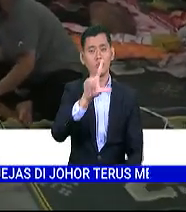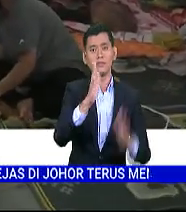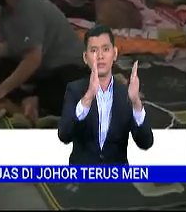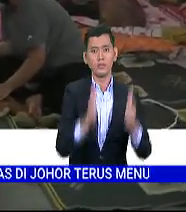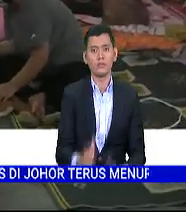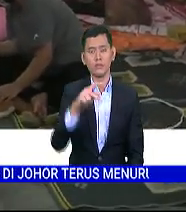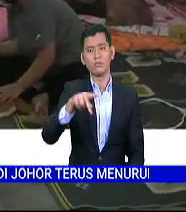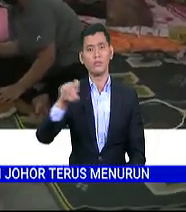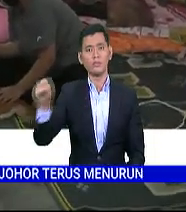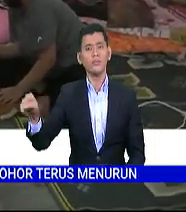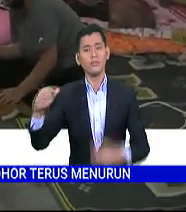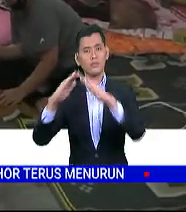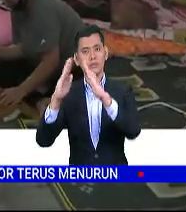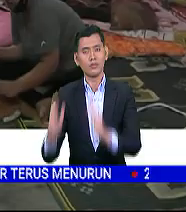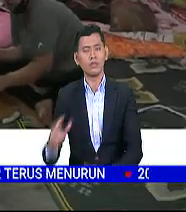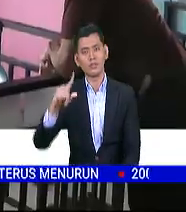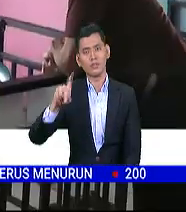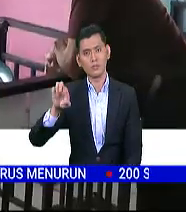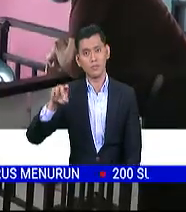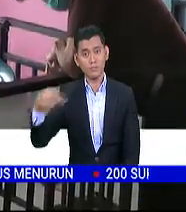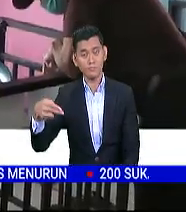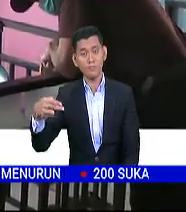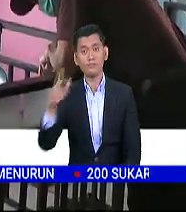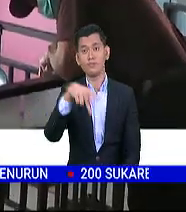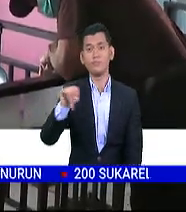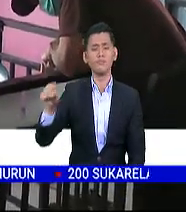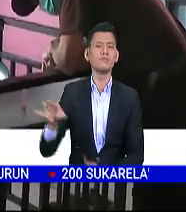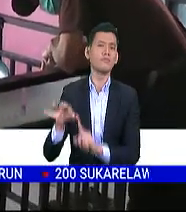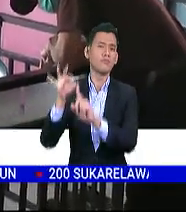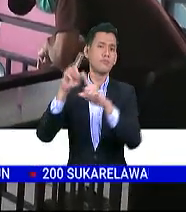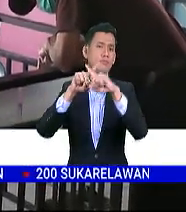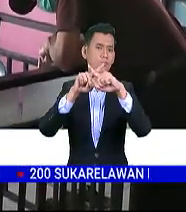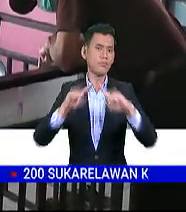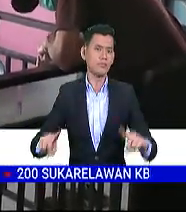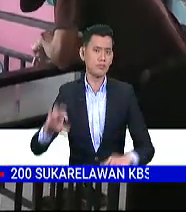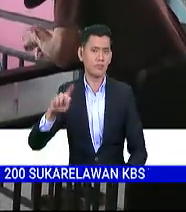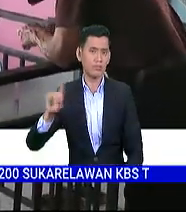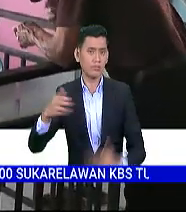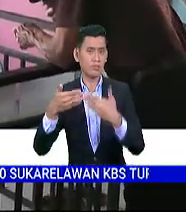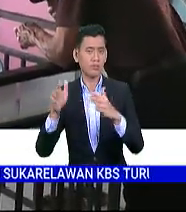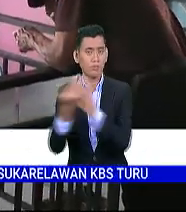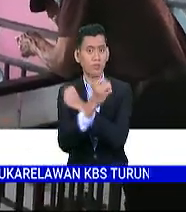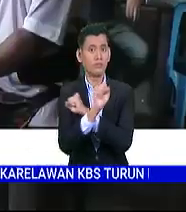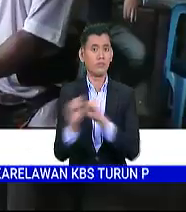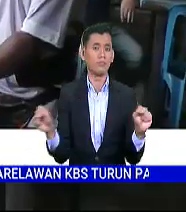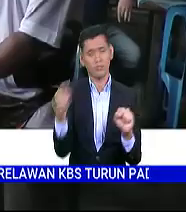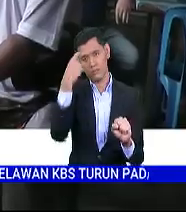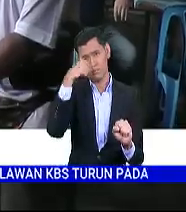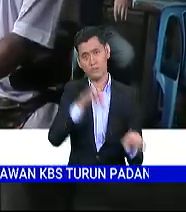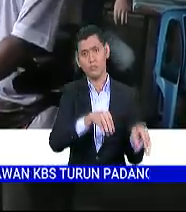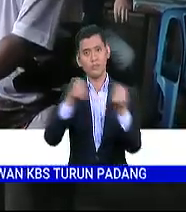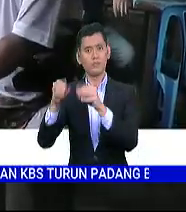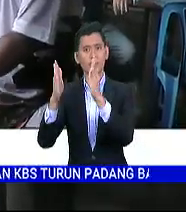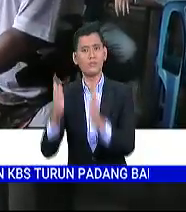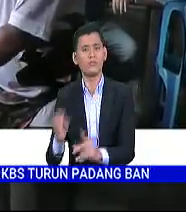di PPS Balai Raya Gemerih. PPS khas Dewan Serbaguna Jalan Genuang pula dibuka sebagai persediaan menempatkan